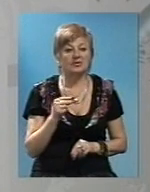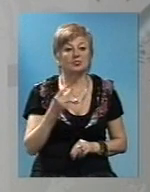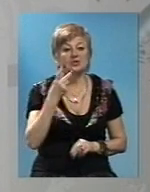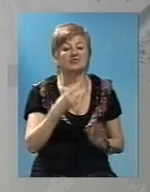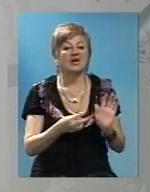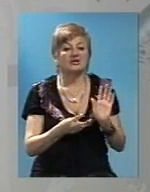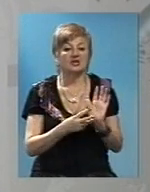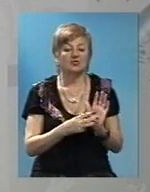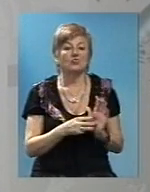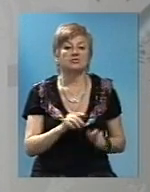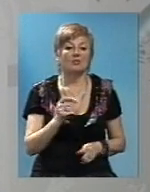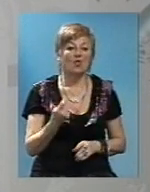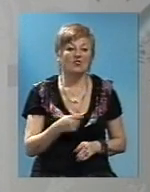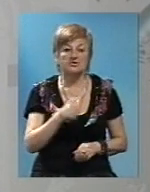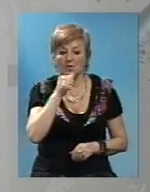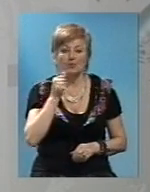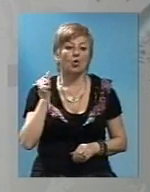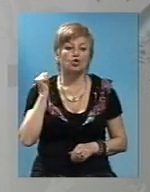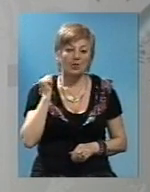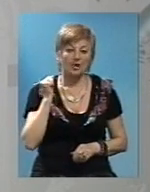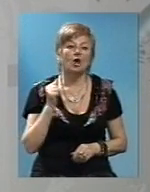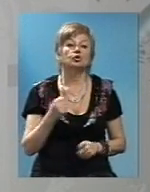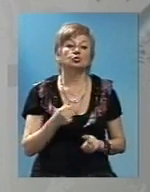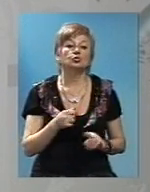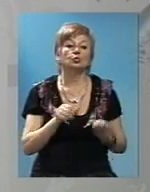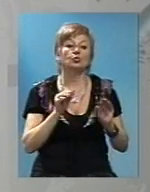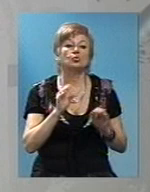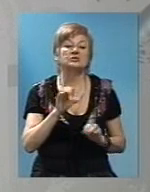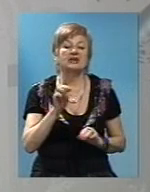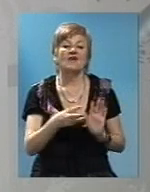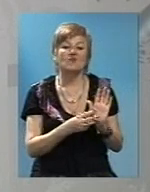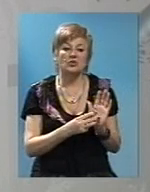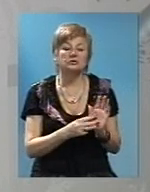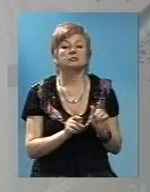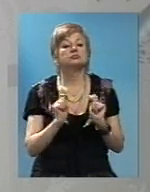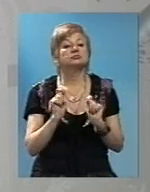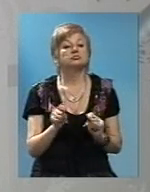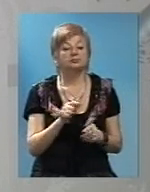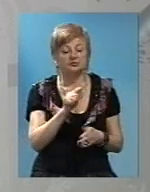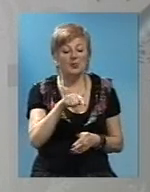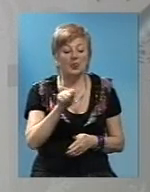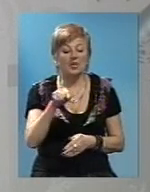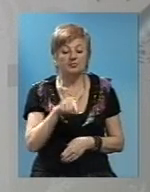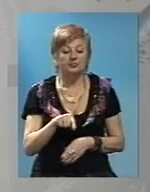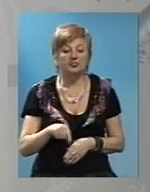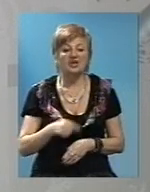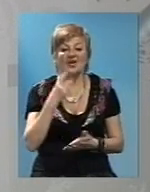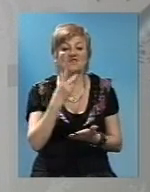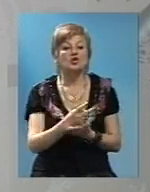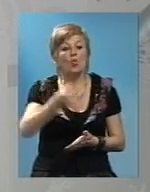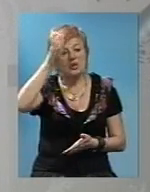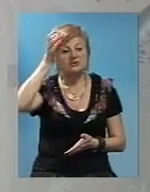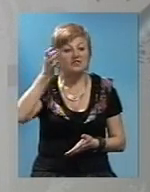28 вересня минулого року, зокрема у статті 8, надається визначення видів освіти, у тому числі